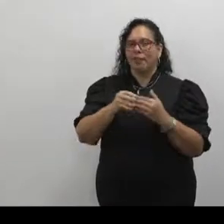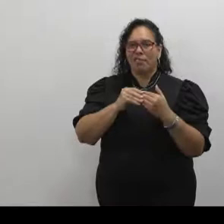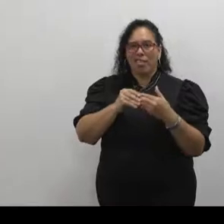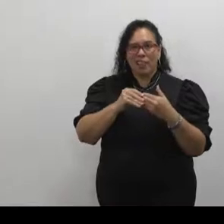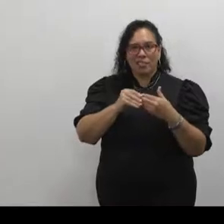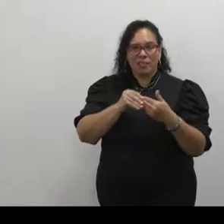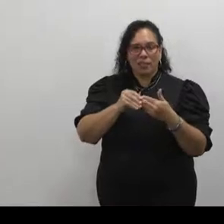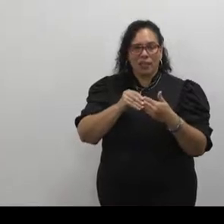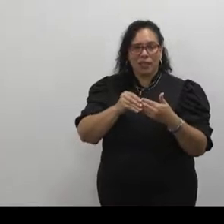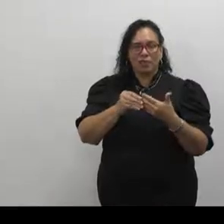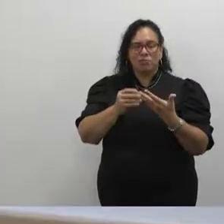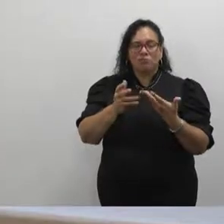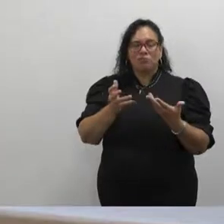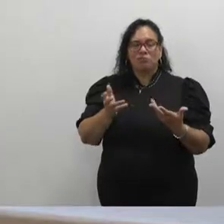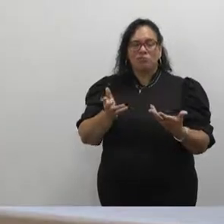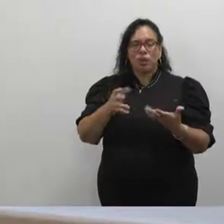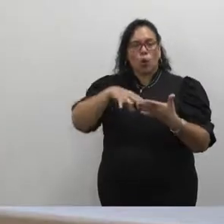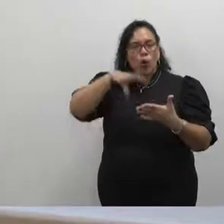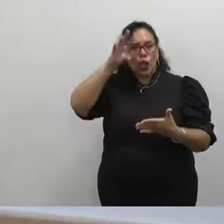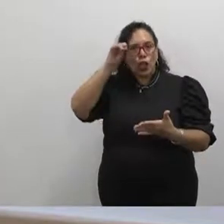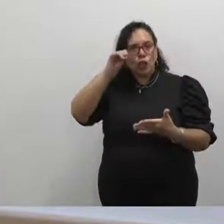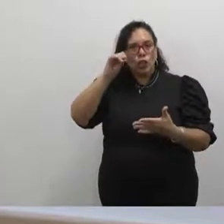nạ